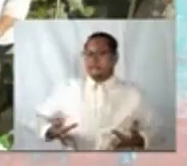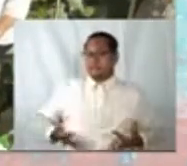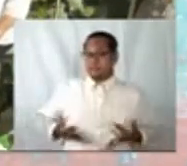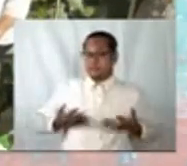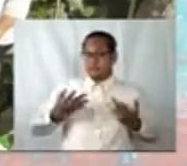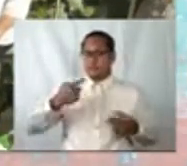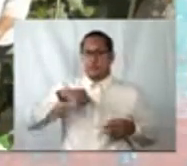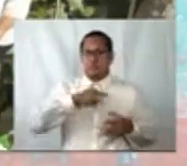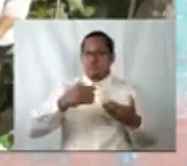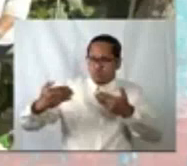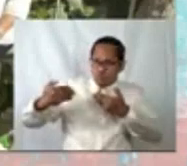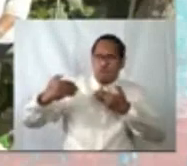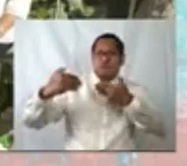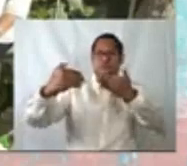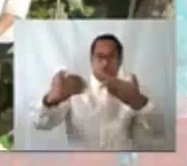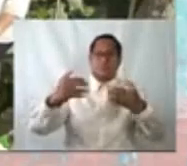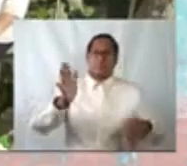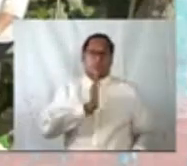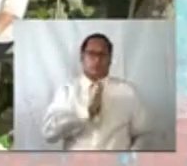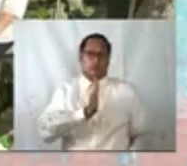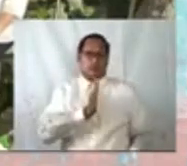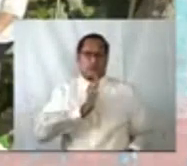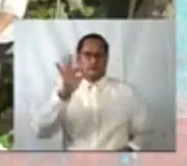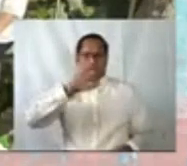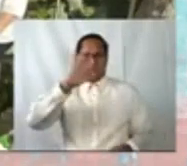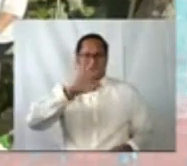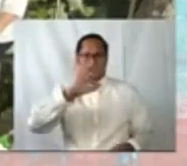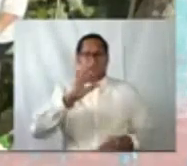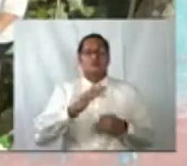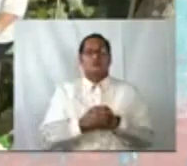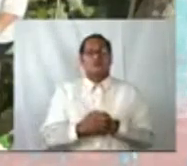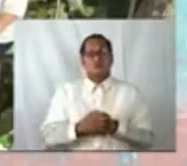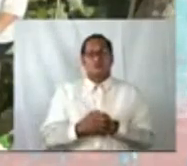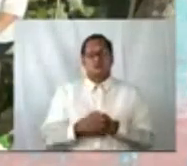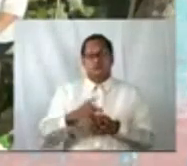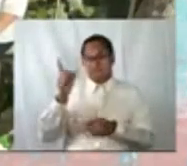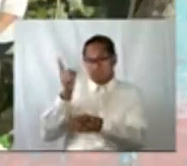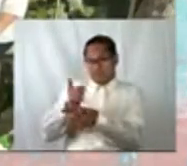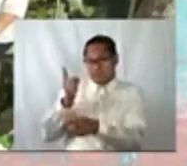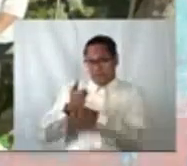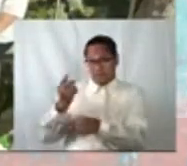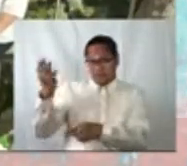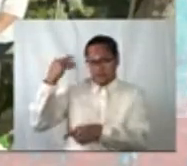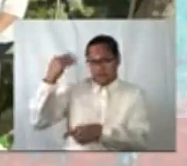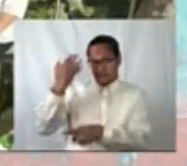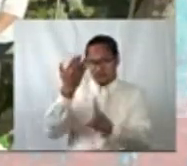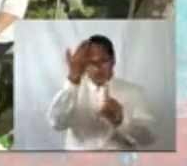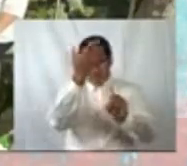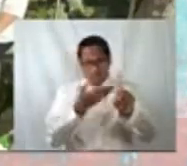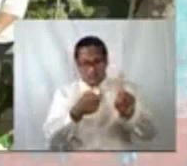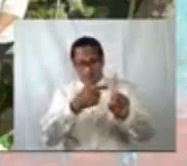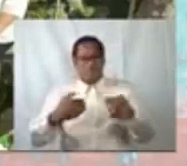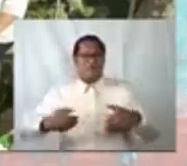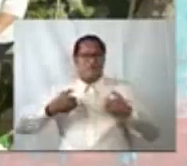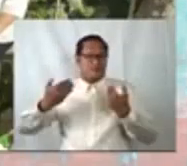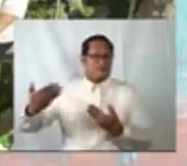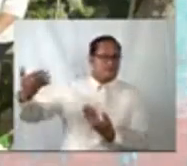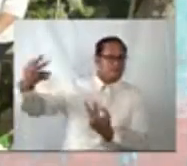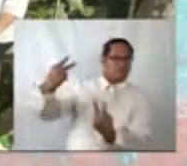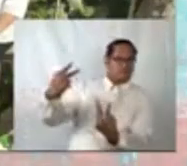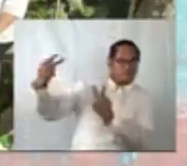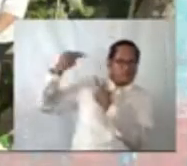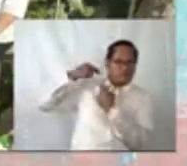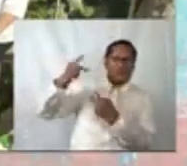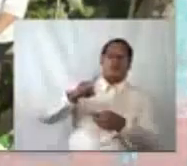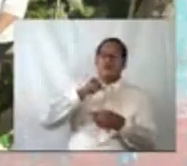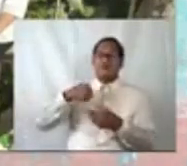magpatuloy tayong maging mabuting mga Pilipino. Dahil yes. diba, no, Yusek, nung bata pa kayo, not so long yes. ago, eh dinadala